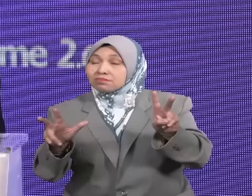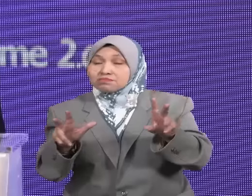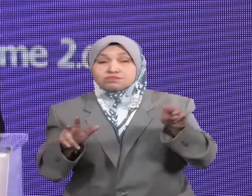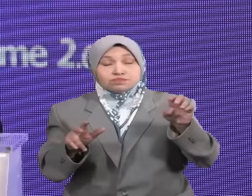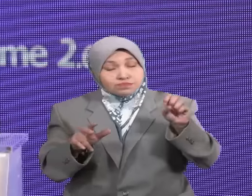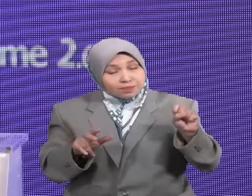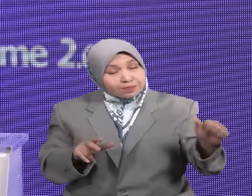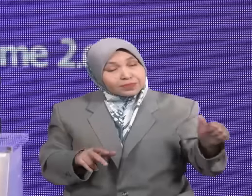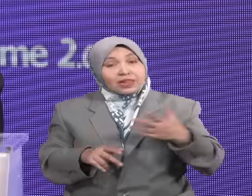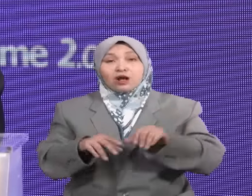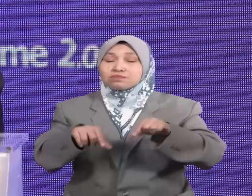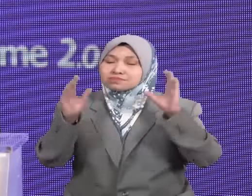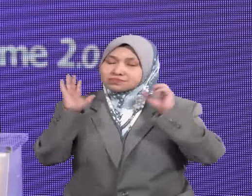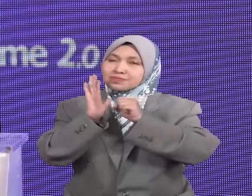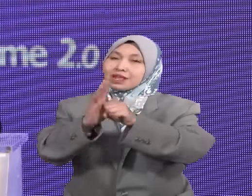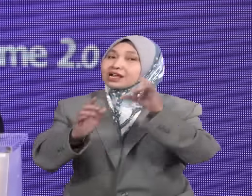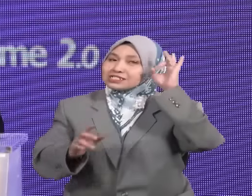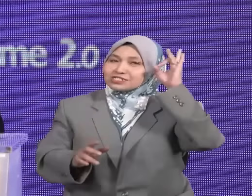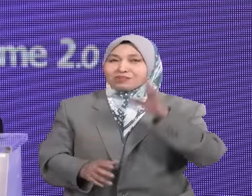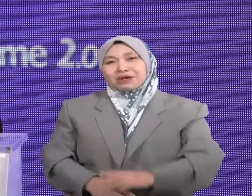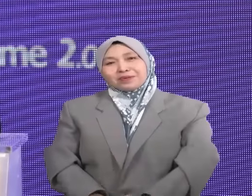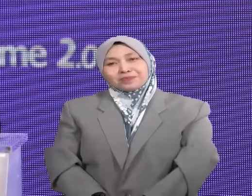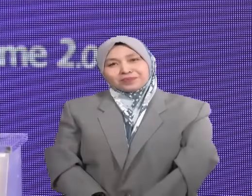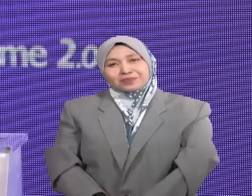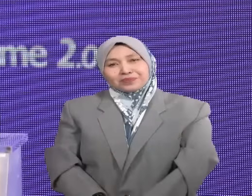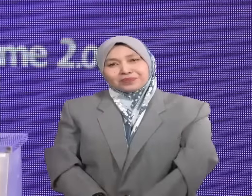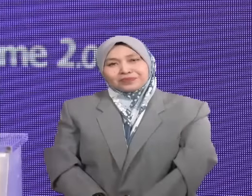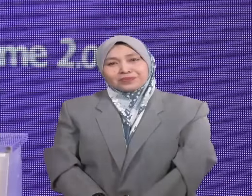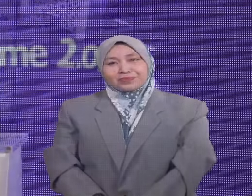Quran Time, Quran Salat Infaq insya-Allah.